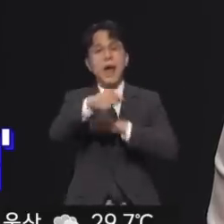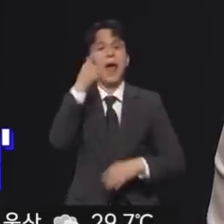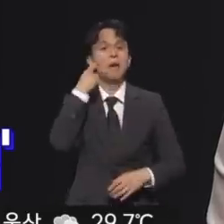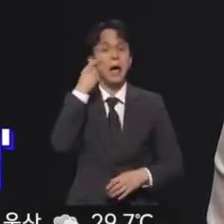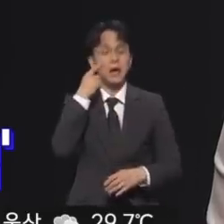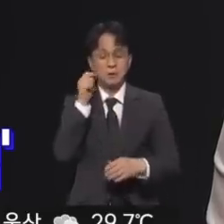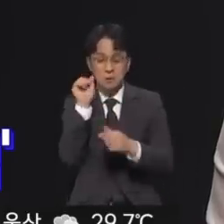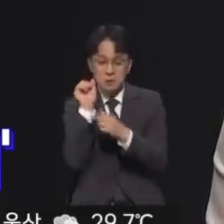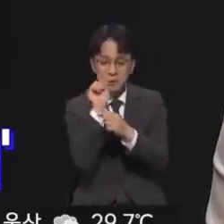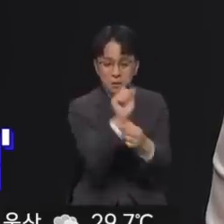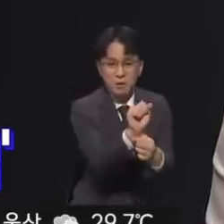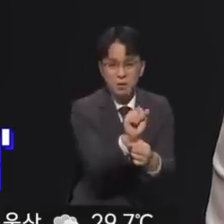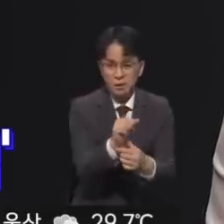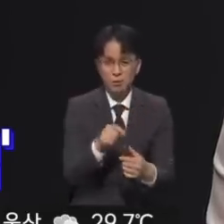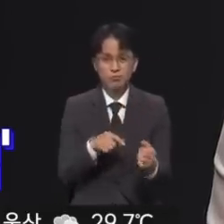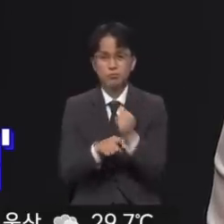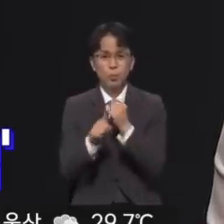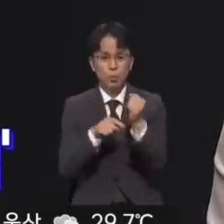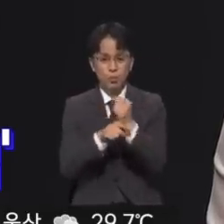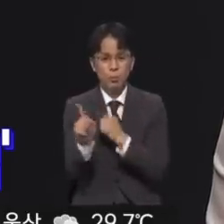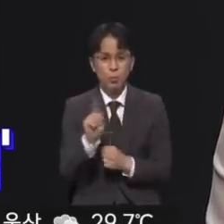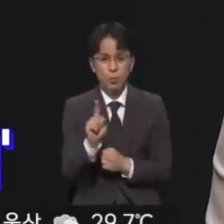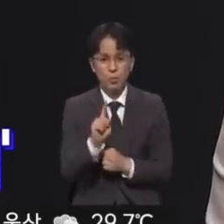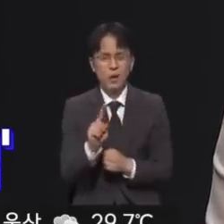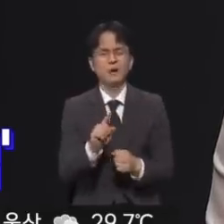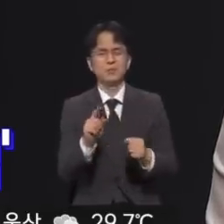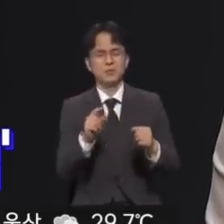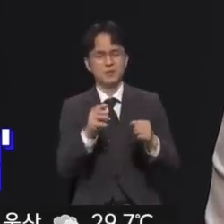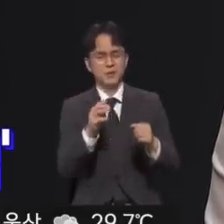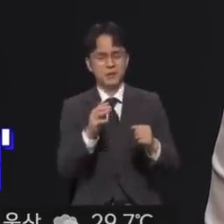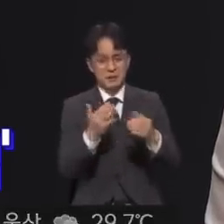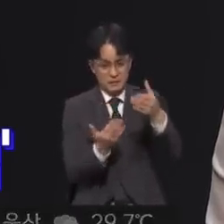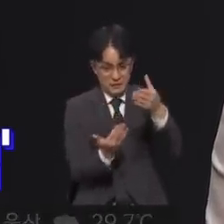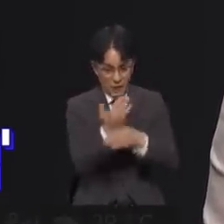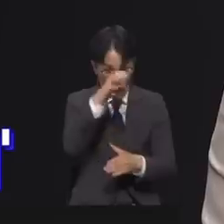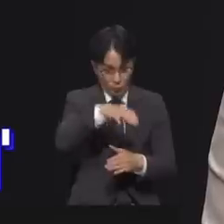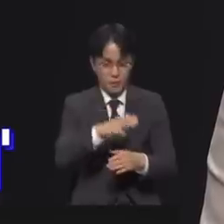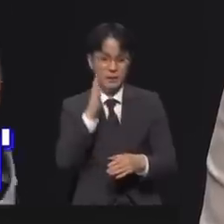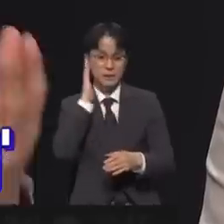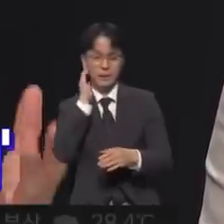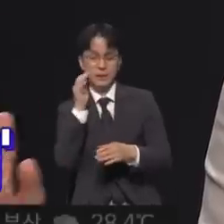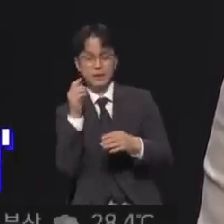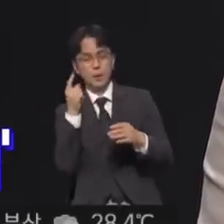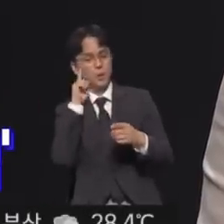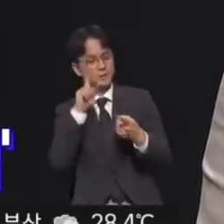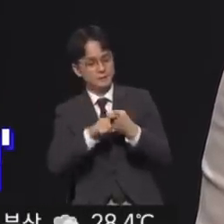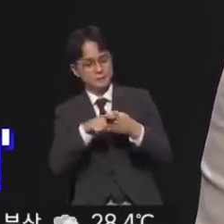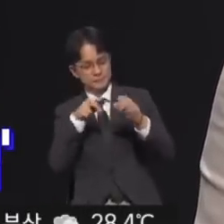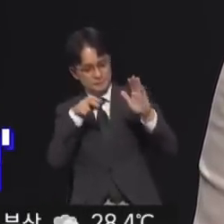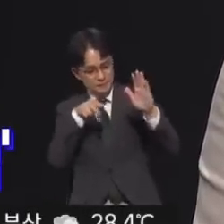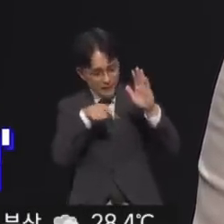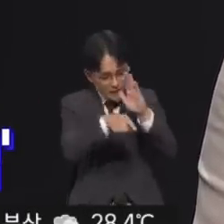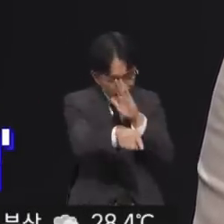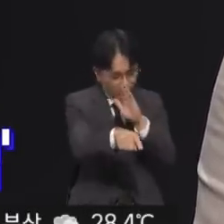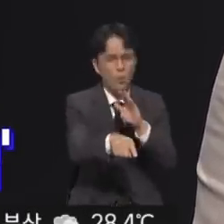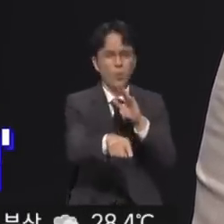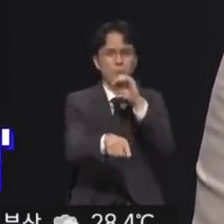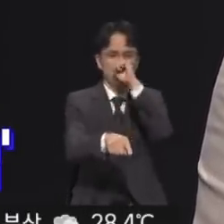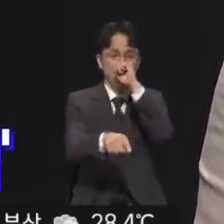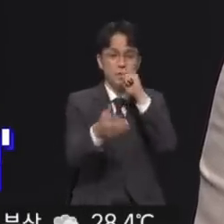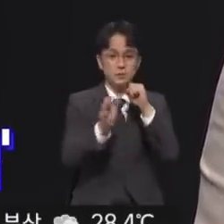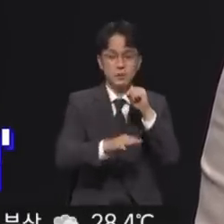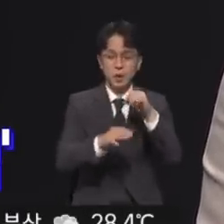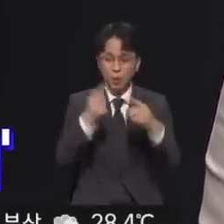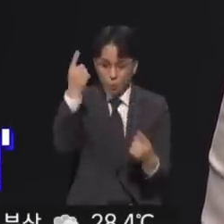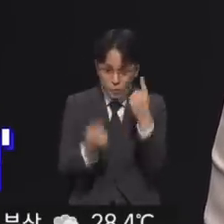그것보다 물론 그 자체 그 방문한 것 자체를 뭐 비판할 수 없습니다만 오히려 더 국민들한테 안심을 주고 그다음에 대통령이